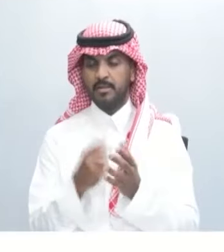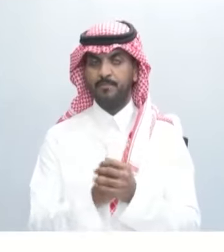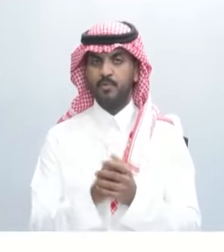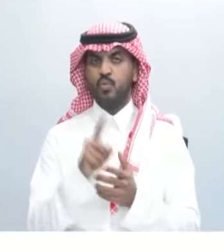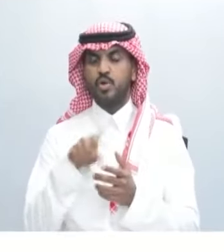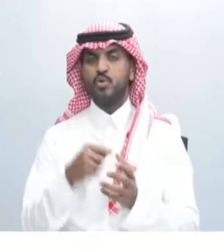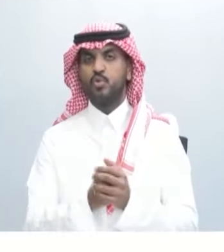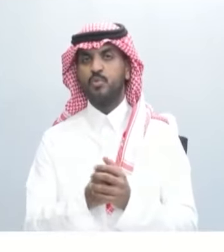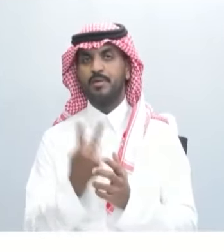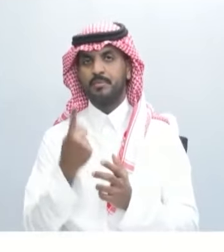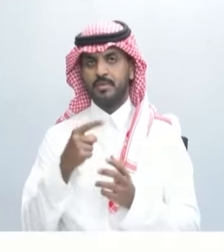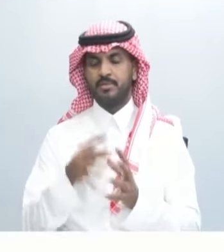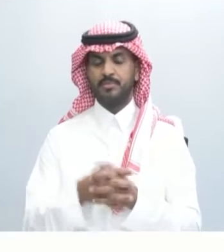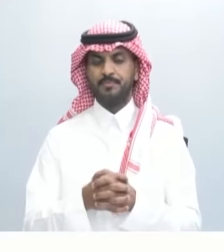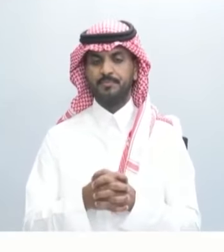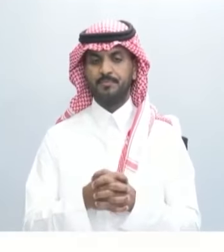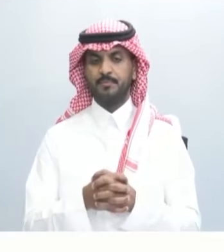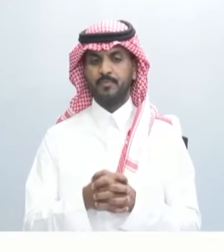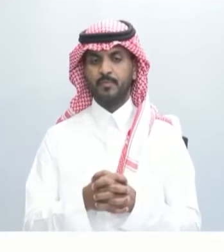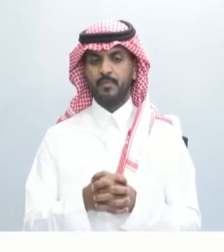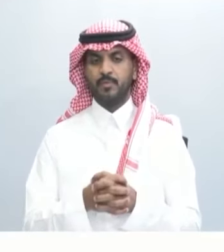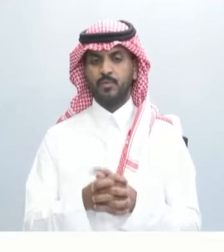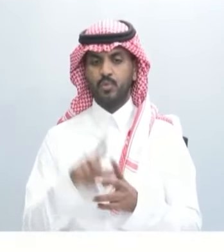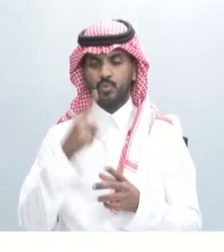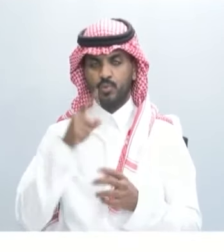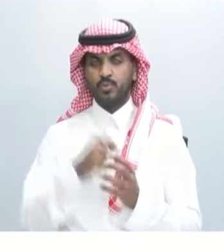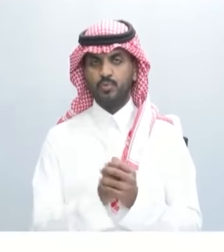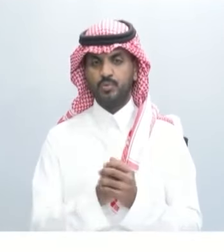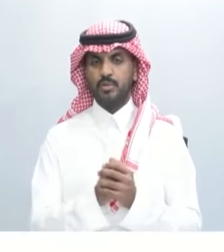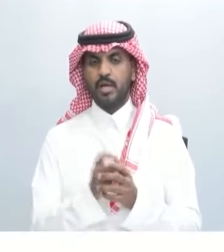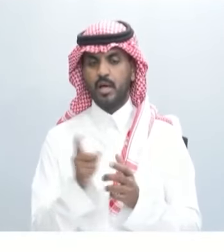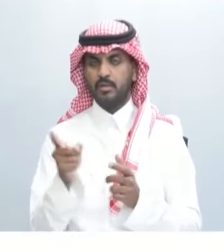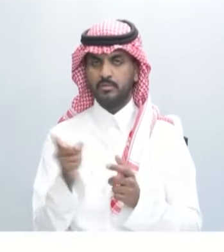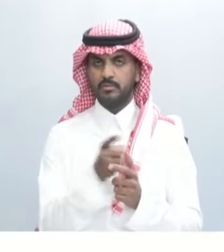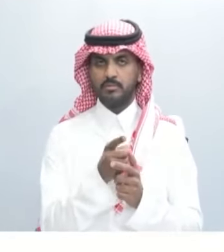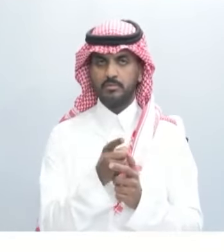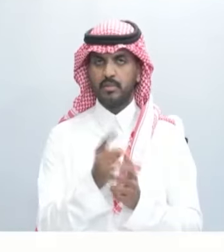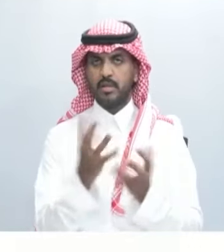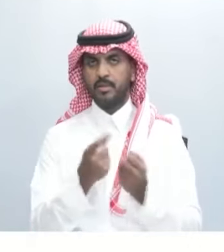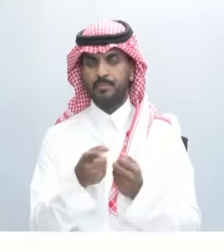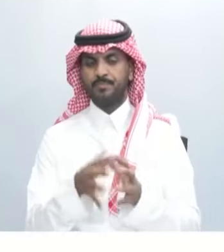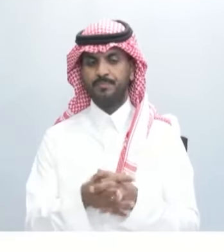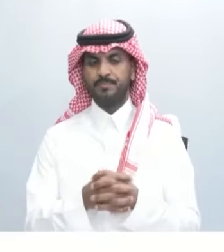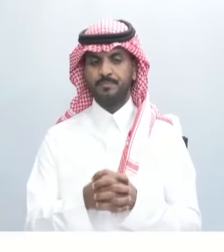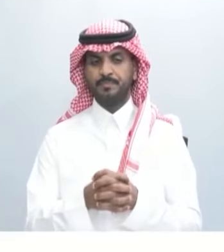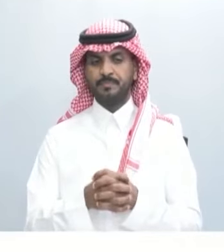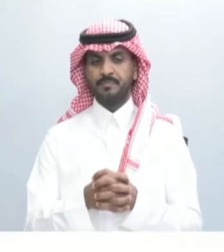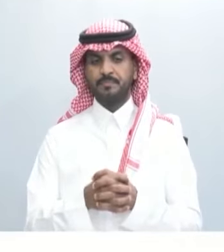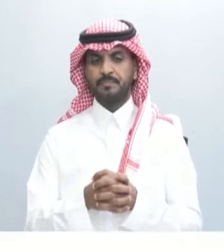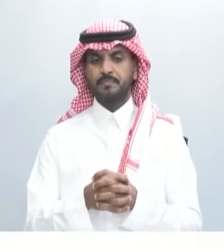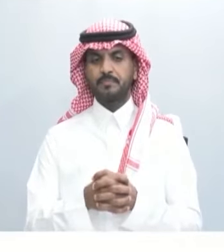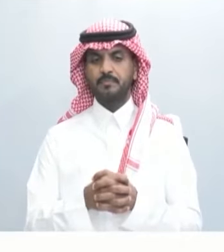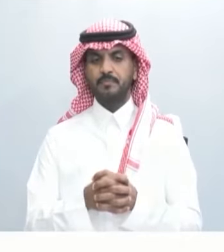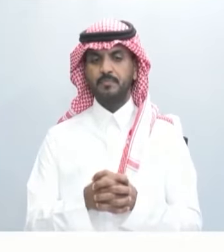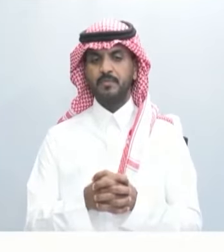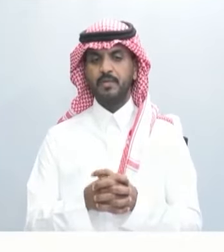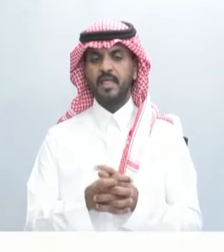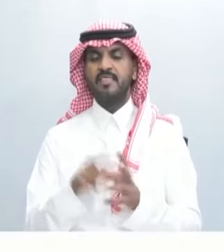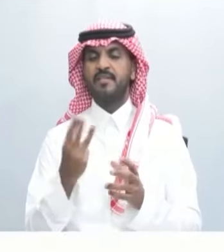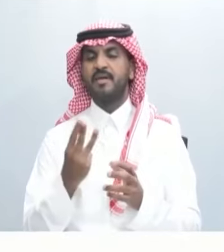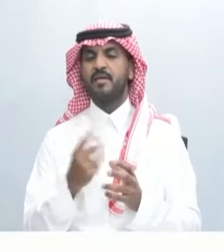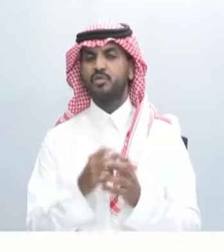رقم 12 انظروا هنا ابنائي بناتي الى هذا الخط وفي بارك الله فيكم هنا ثلاثه